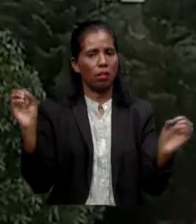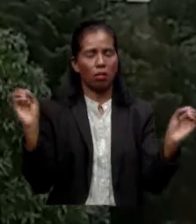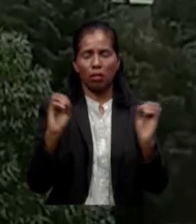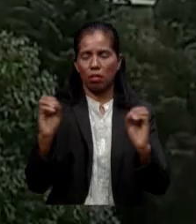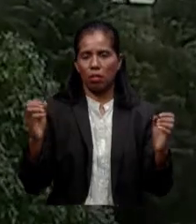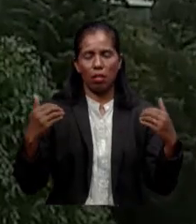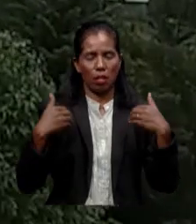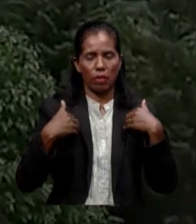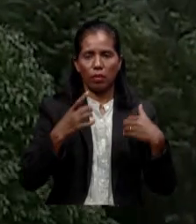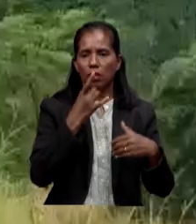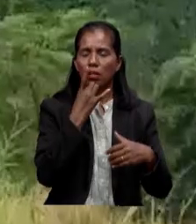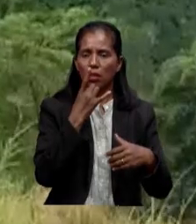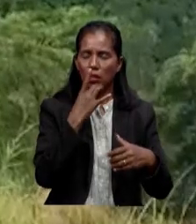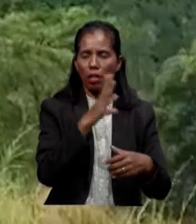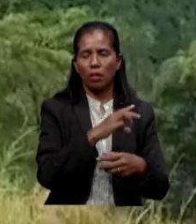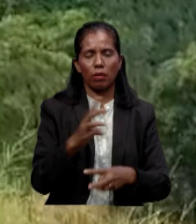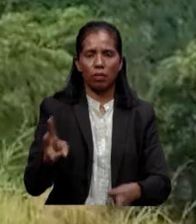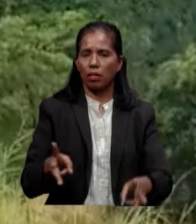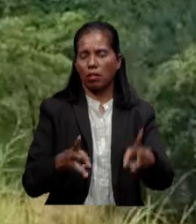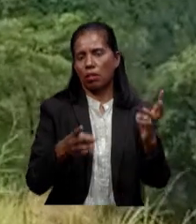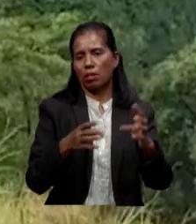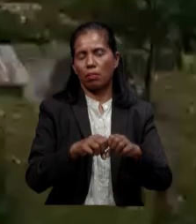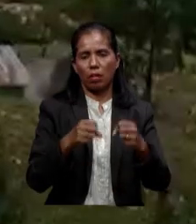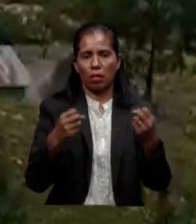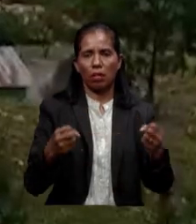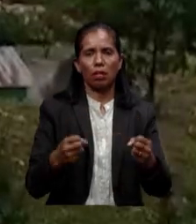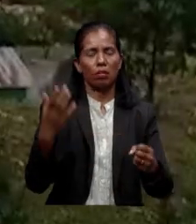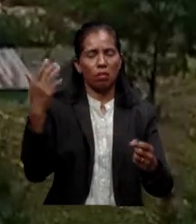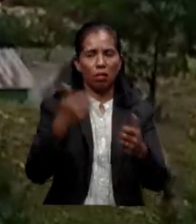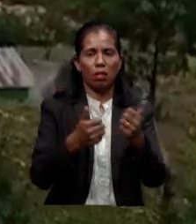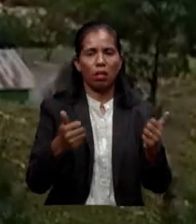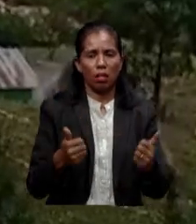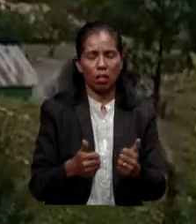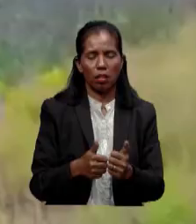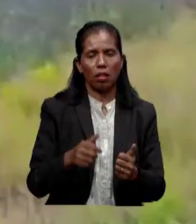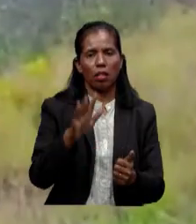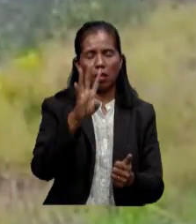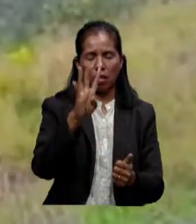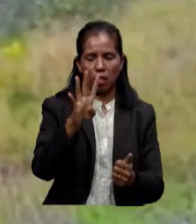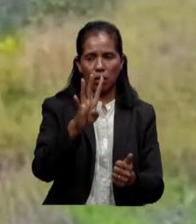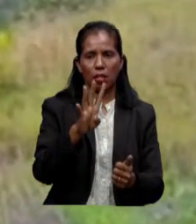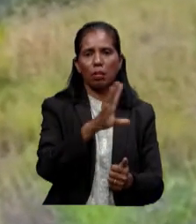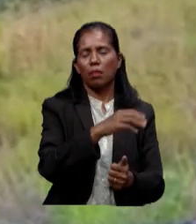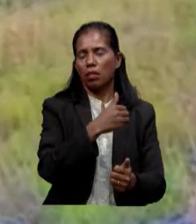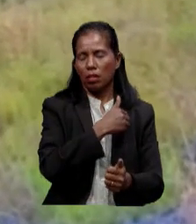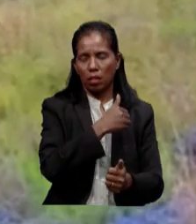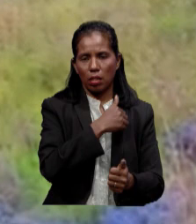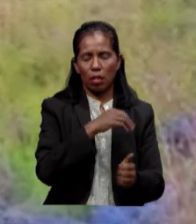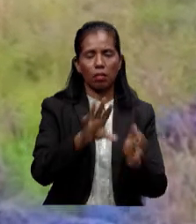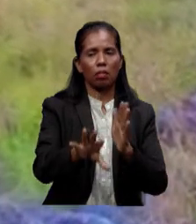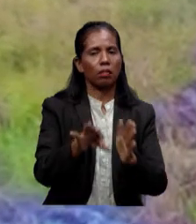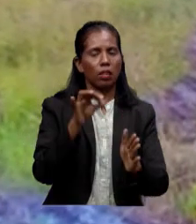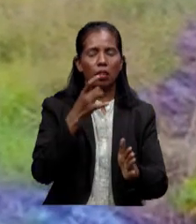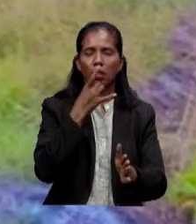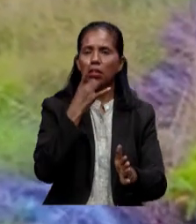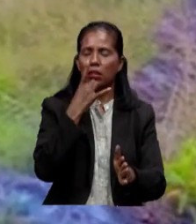hetan eletricidade. Hanesa, aldaya Hoholete, aldaya Kaikasa, aldaya Erhetu, no aldaya Urhu.